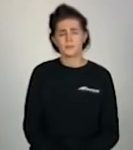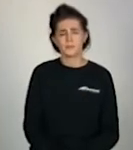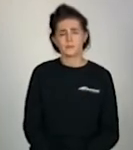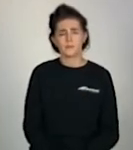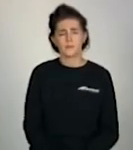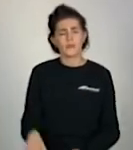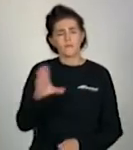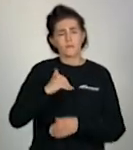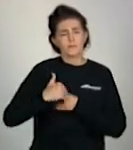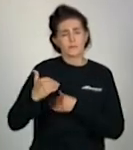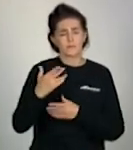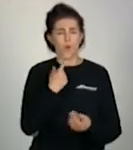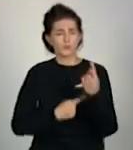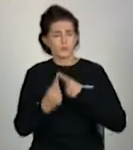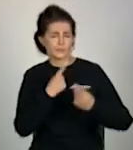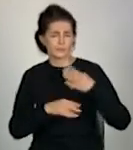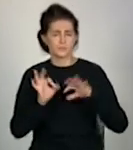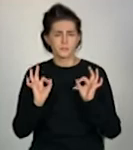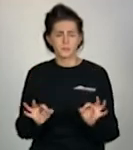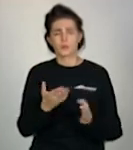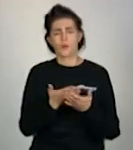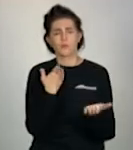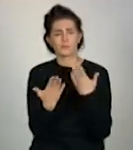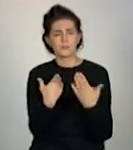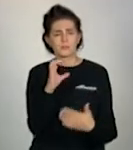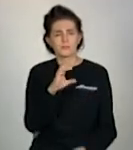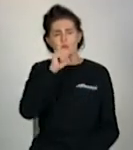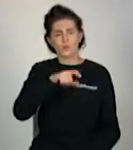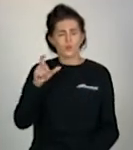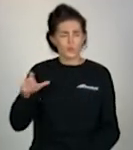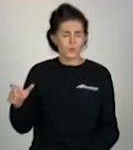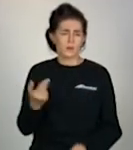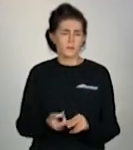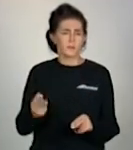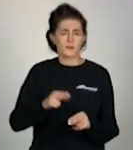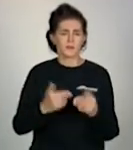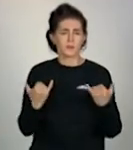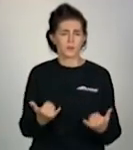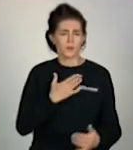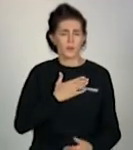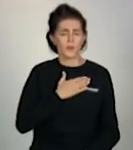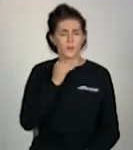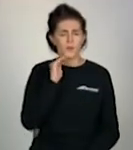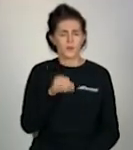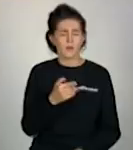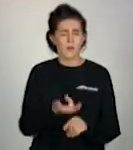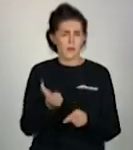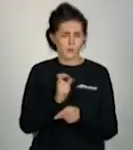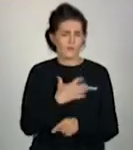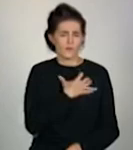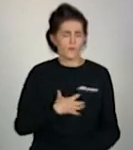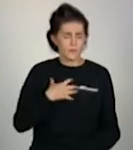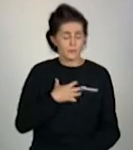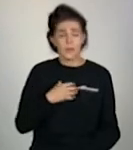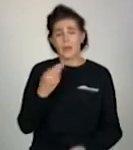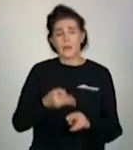отзывчив, коммуникабельный, умел общаться с людьми, потому что в нашей профессии это без этого никак. Та